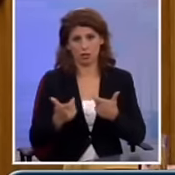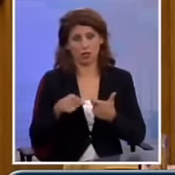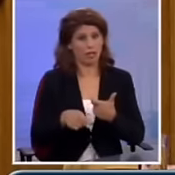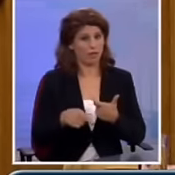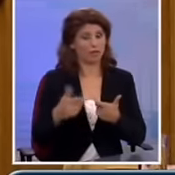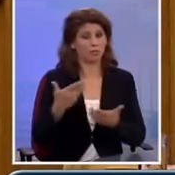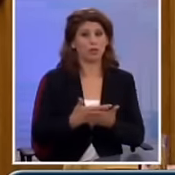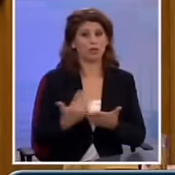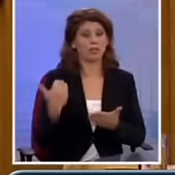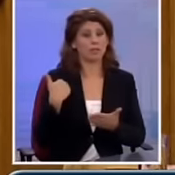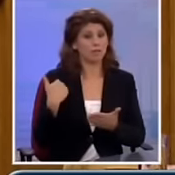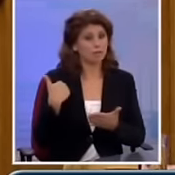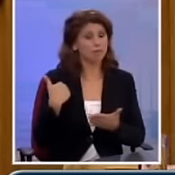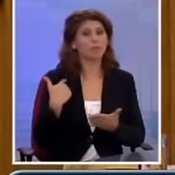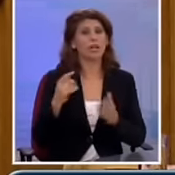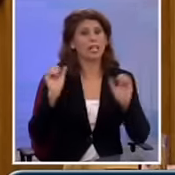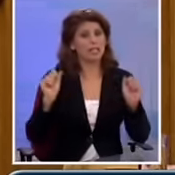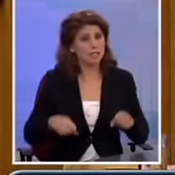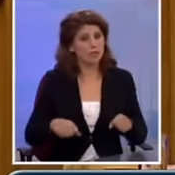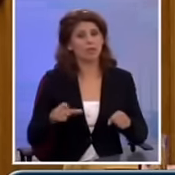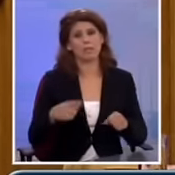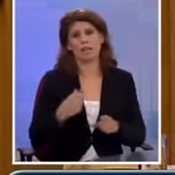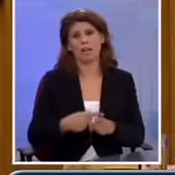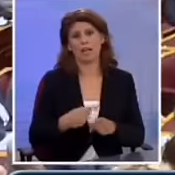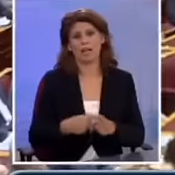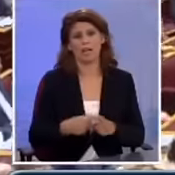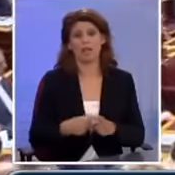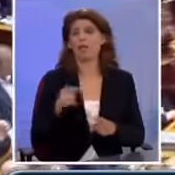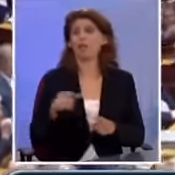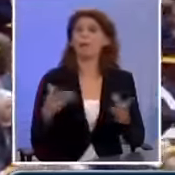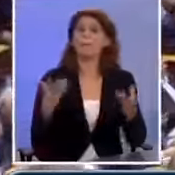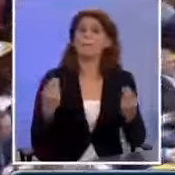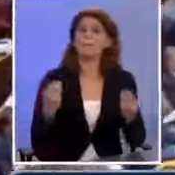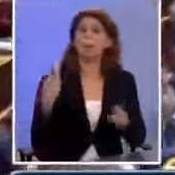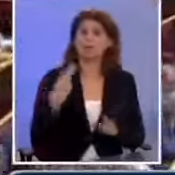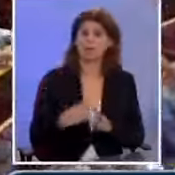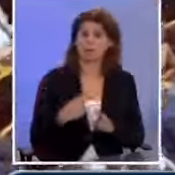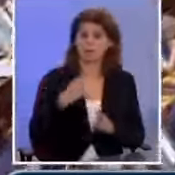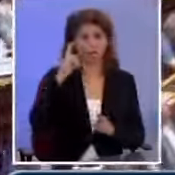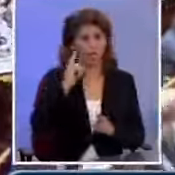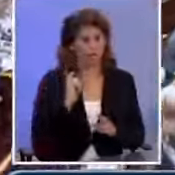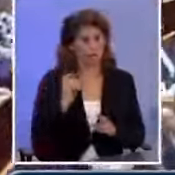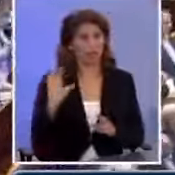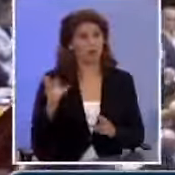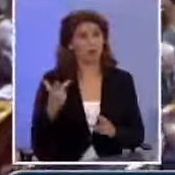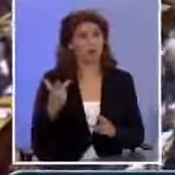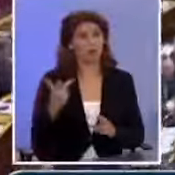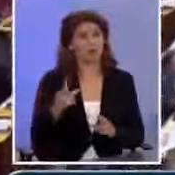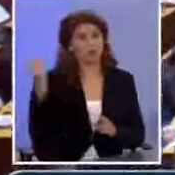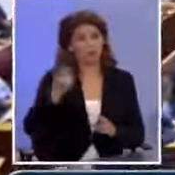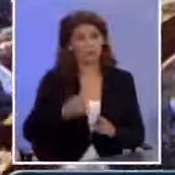οποίας κληθήκαμε να συμφωνήσουμε ως χώρα. Είναι πάρα πολύ σημαντικό να γνωρίζουμε ότι μέρος